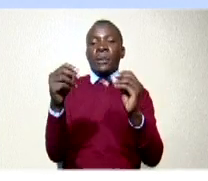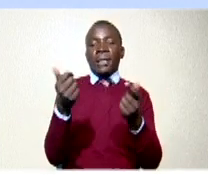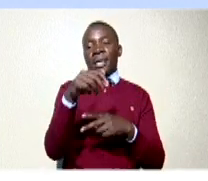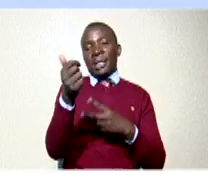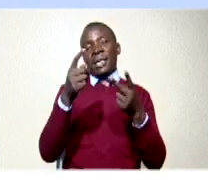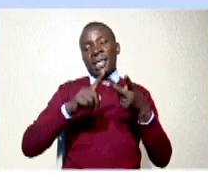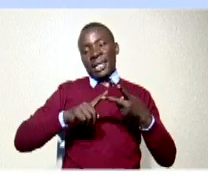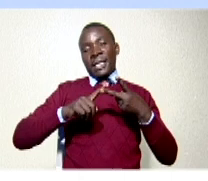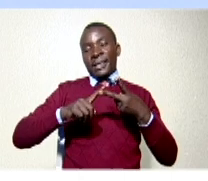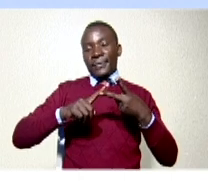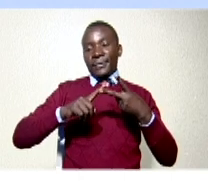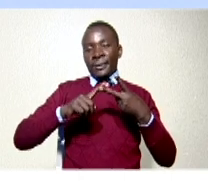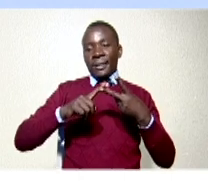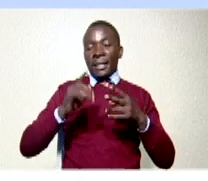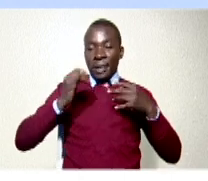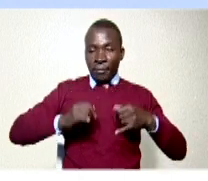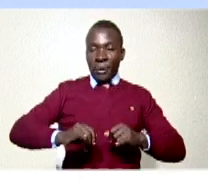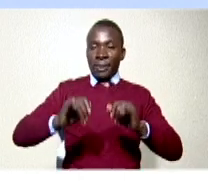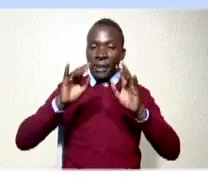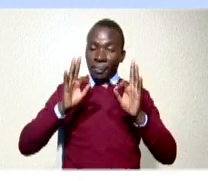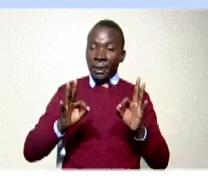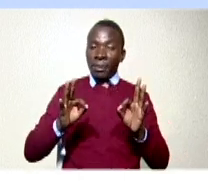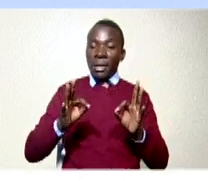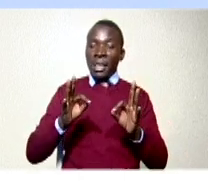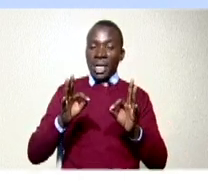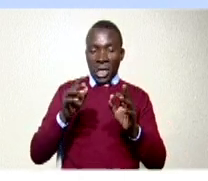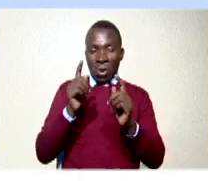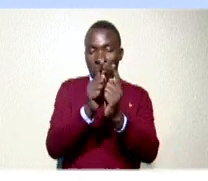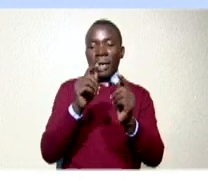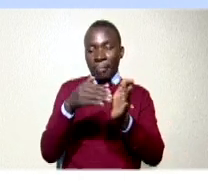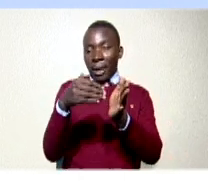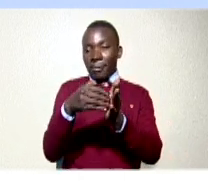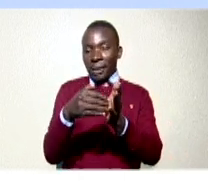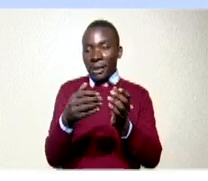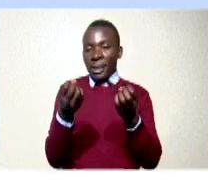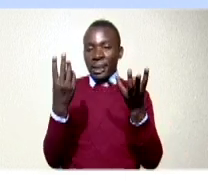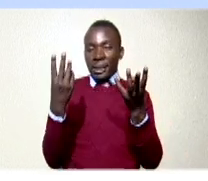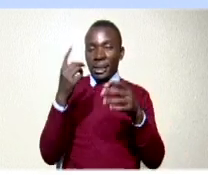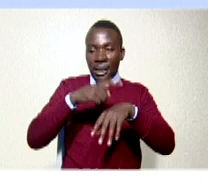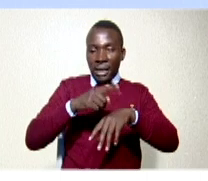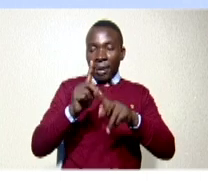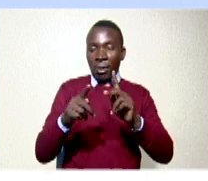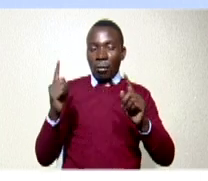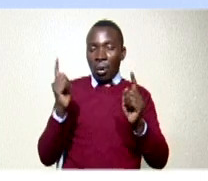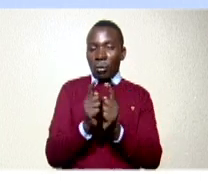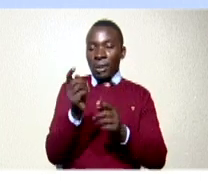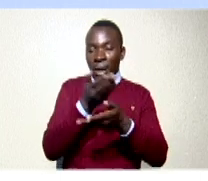ni implementation y'ibintu igenda uhura n'inzitane nyinshi. so iyo abantu bahuye bakaganira